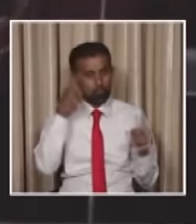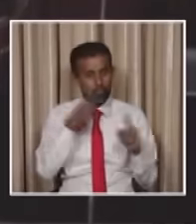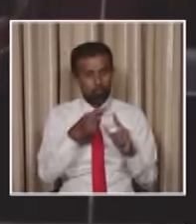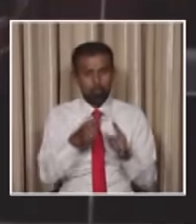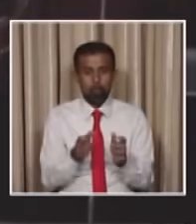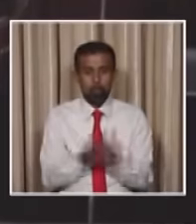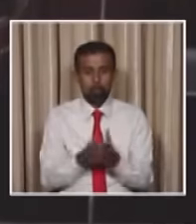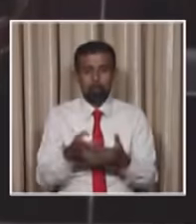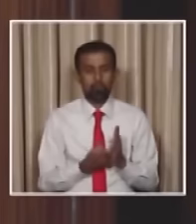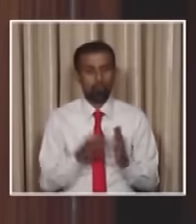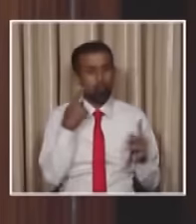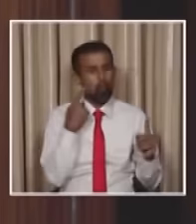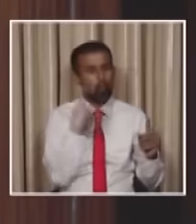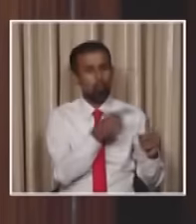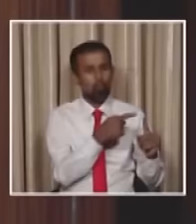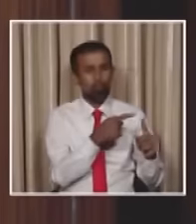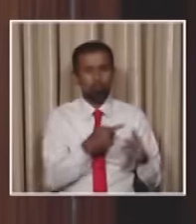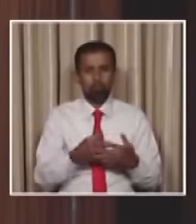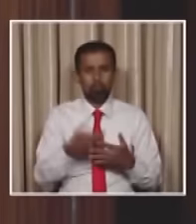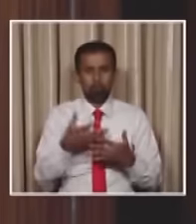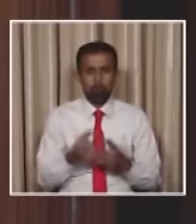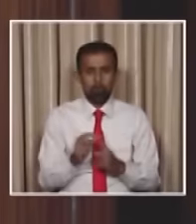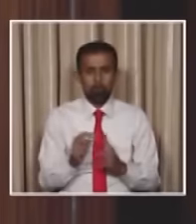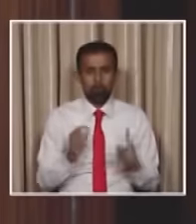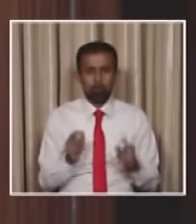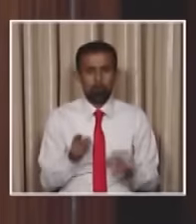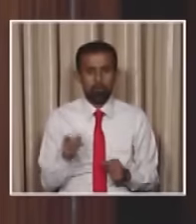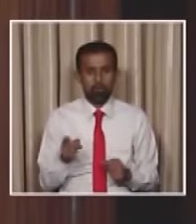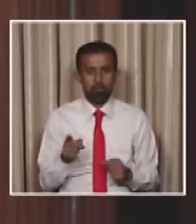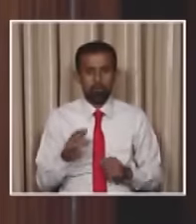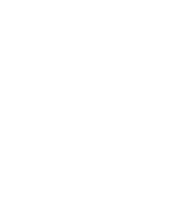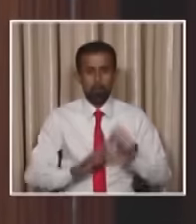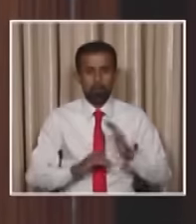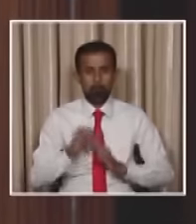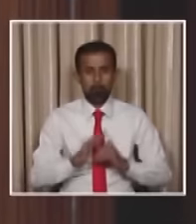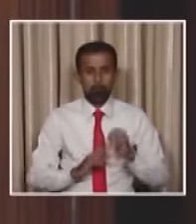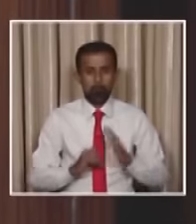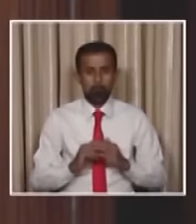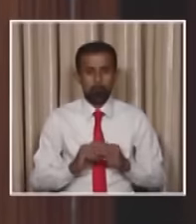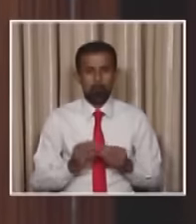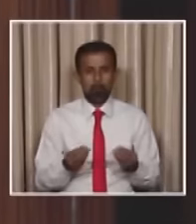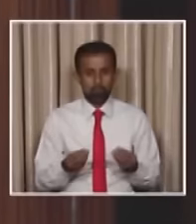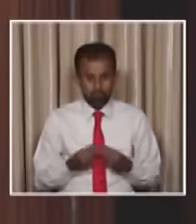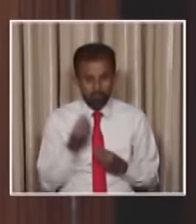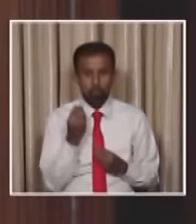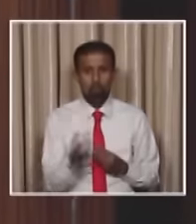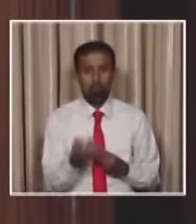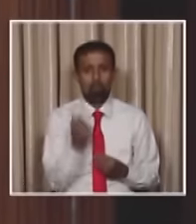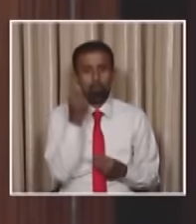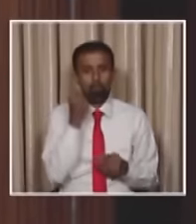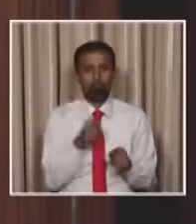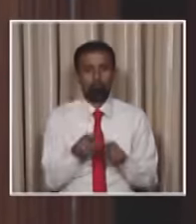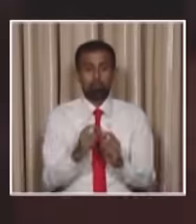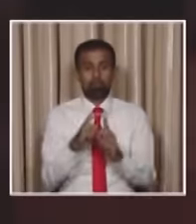කාර්යක සභා වාර්තාව මම ඉදිරිපත් කරමි. ඒ වාර්තාව මන්ත්‍රීවරුන්ට පරිහරණය කිරීමේ ඉඩ ලබා දිය යුතුයි කියන අදහස තමයි මේ